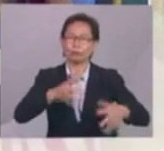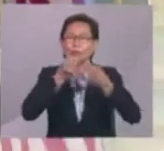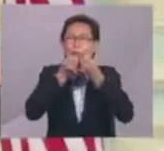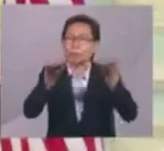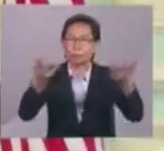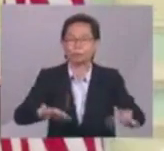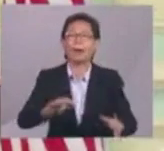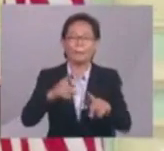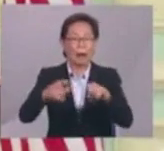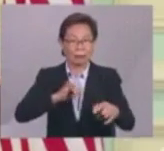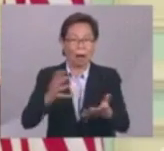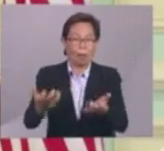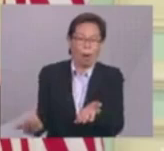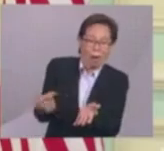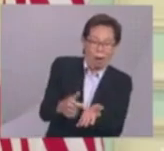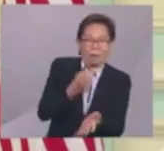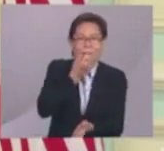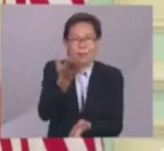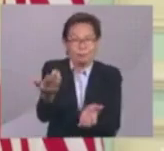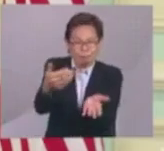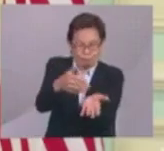lagi bahawa